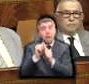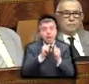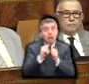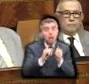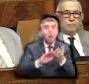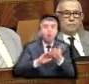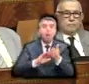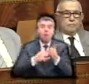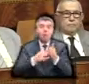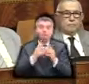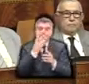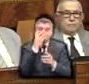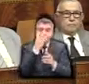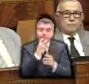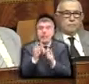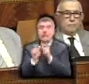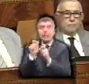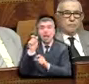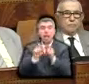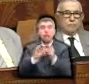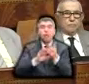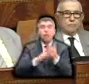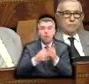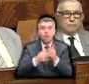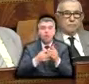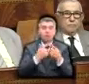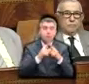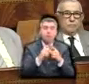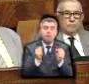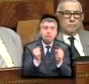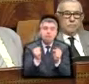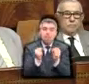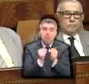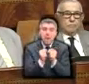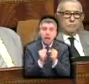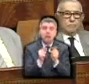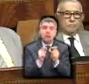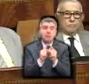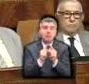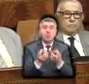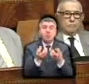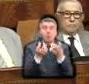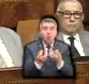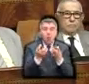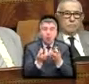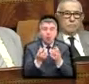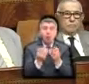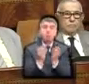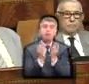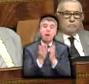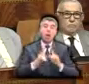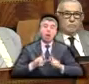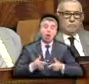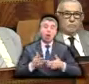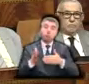تهميش وتعيش المعاناة والحرمان. قس على ذلك المعاناة من البرد القارس وغياب وسائل التدفئة، المدارس أغلقت، يعني أولاد